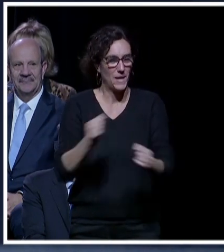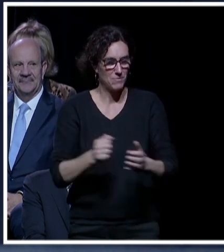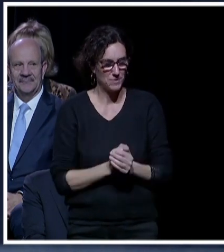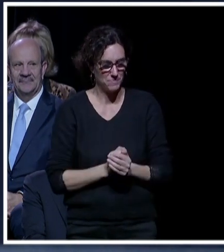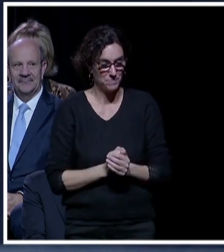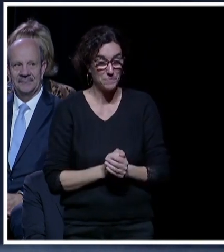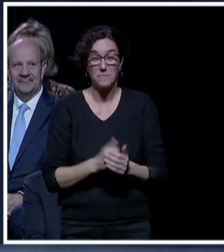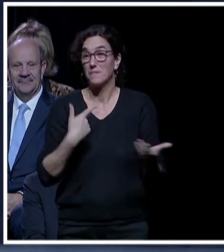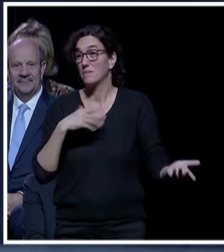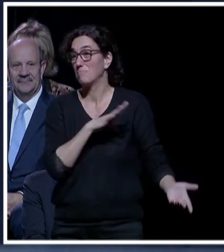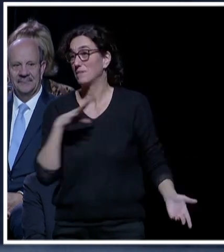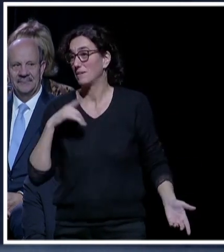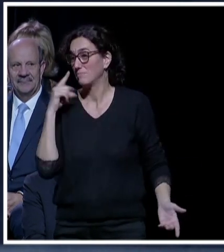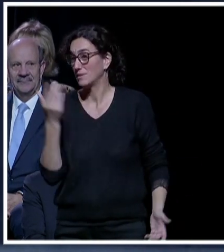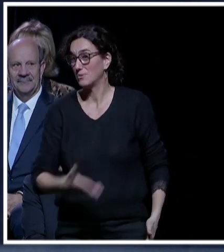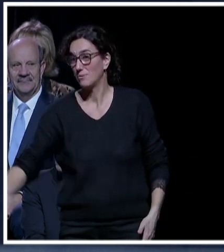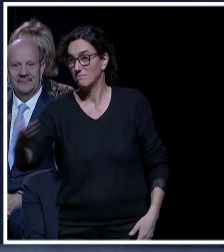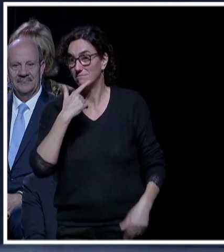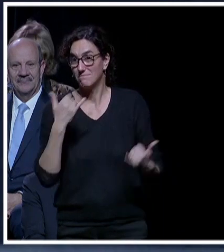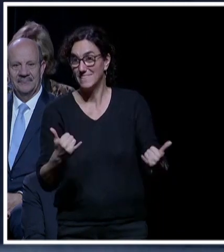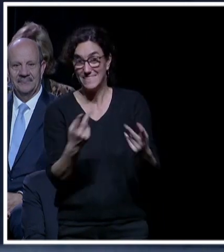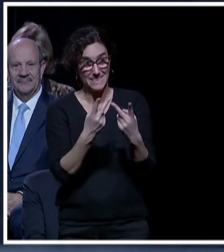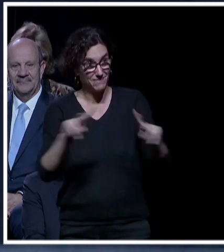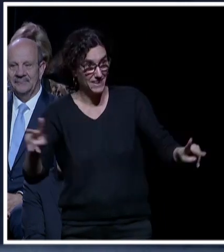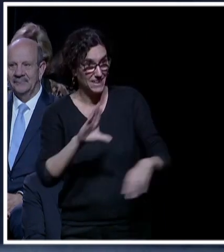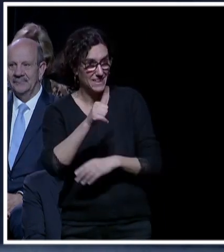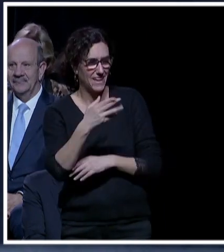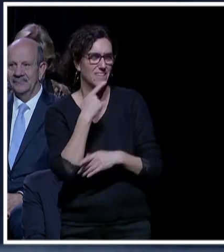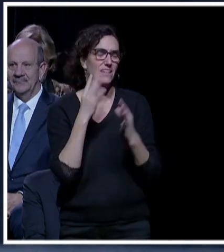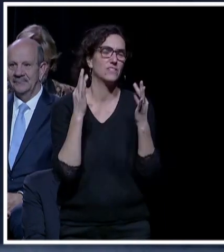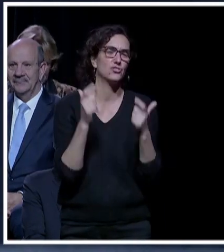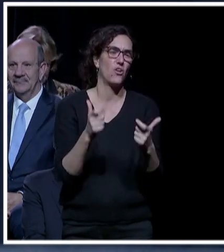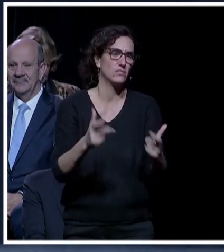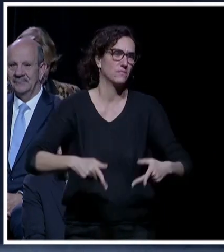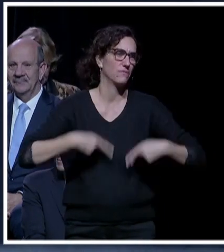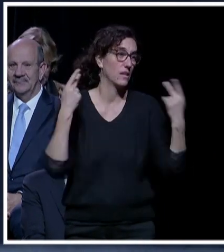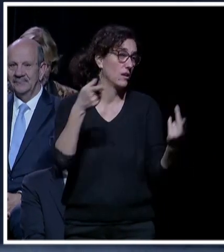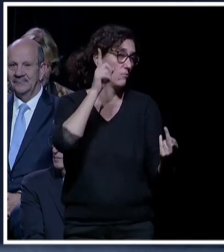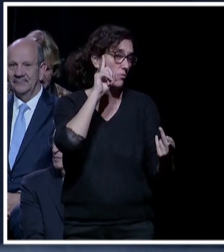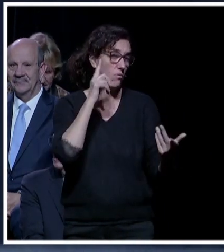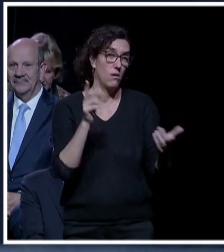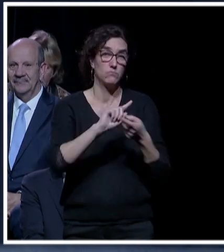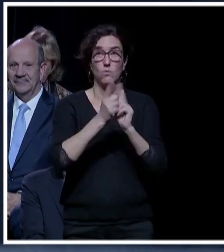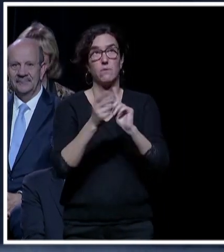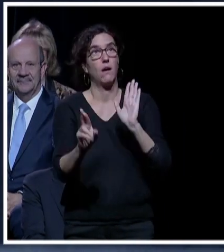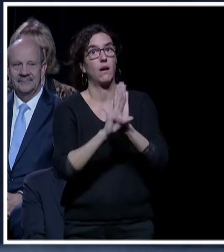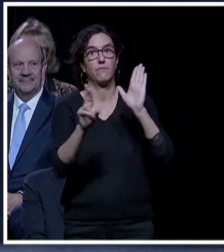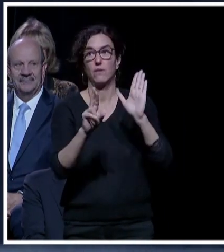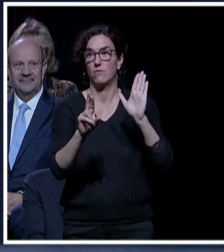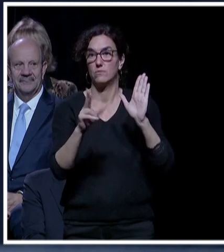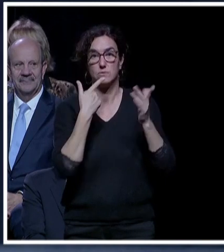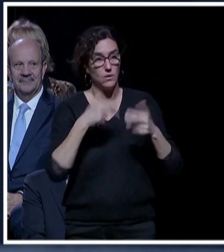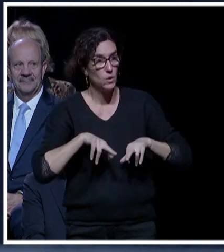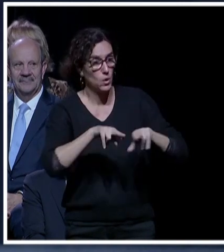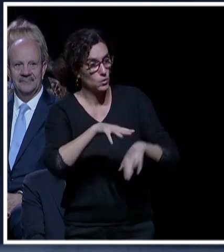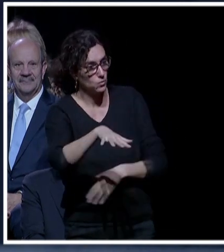c'est aussi parce que nous sommes désormais une destination culturelle de référence. Autour de la rue Saint-Sauveur et de ses métiers d'art, autour de nos